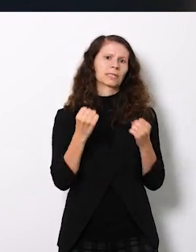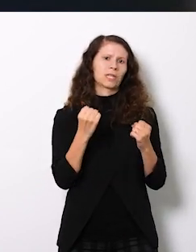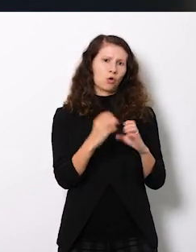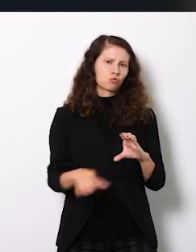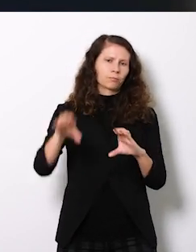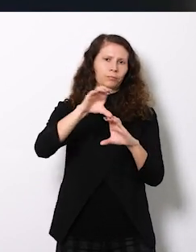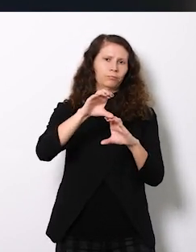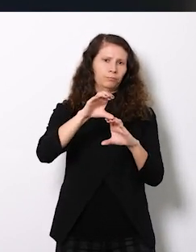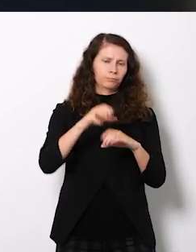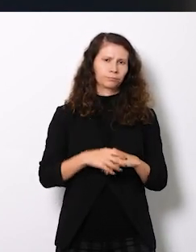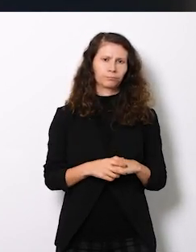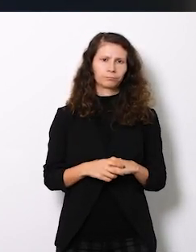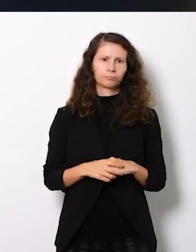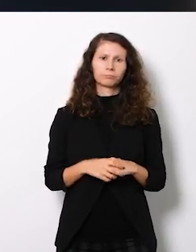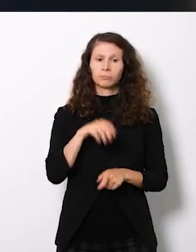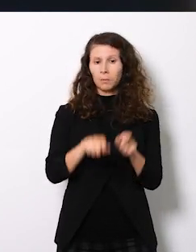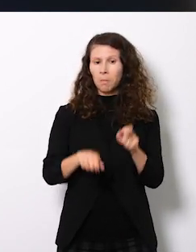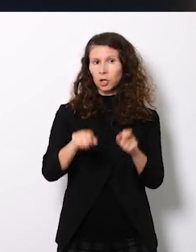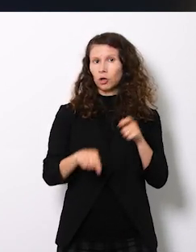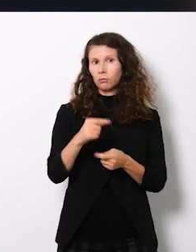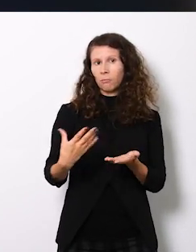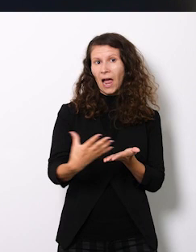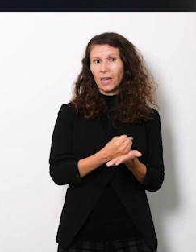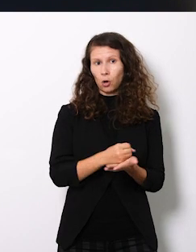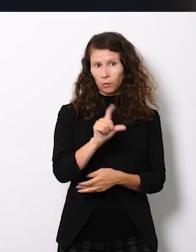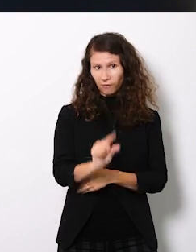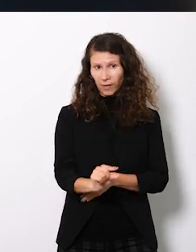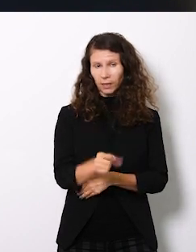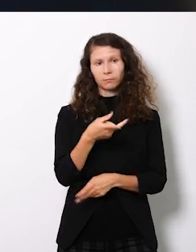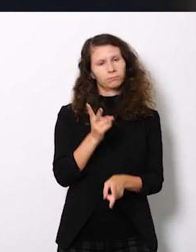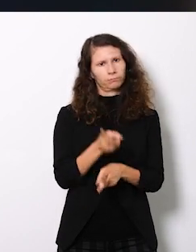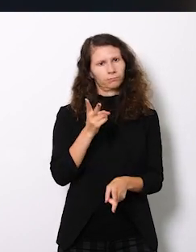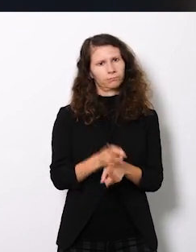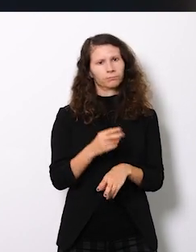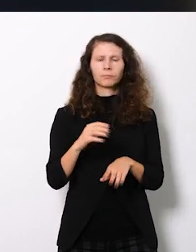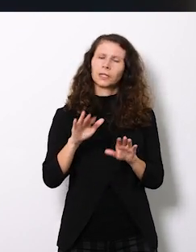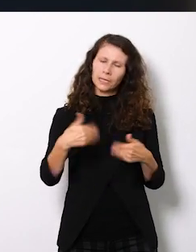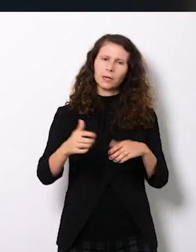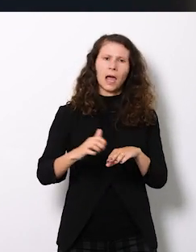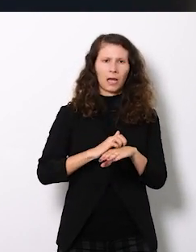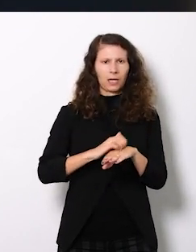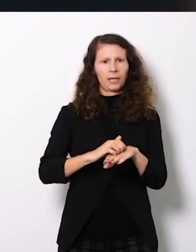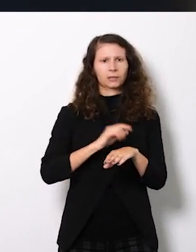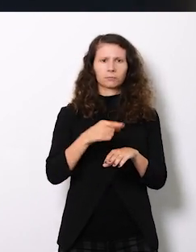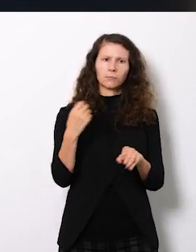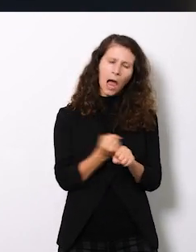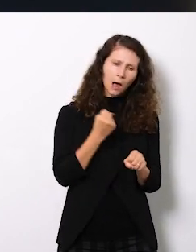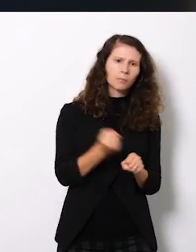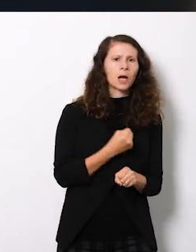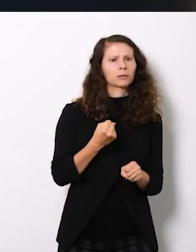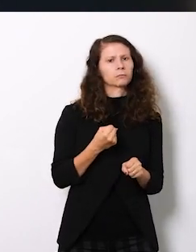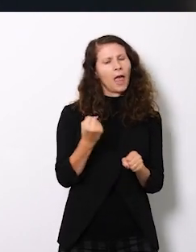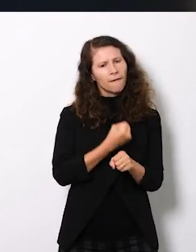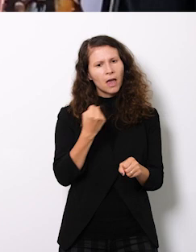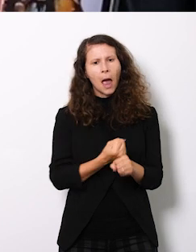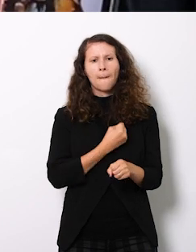Grundsicherung, damit es auch für Menschen mit einem geringen Einkommen immer einen Anreiz gibt, erwerbstätig zu sein, vielleicht sogar was